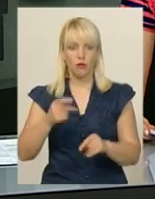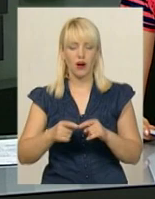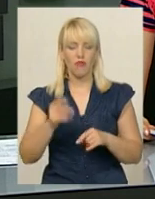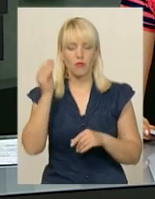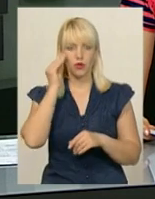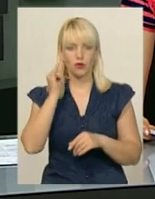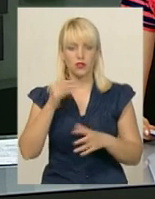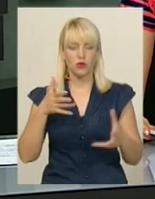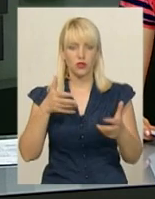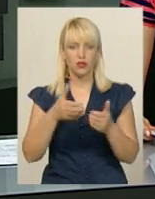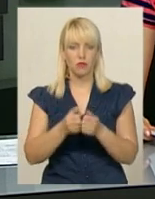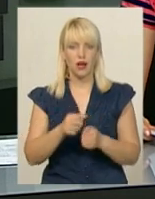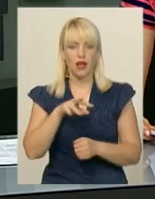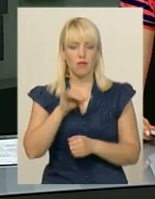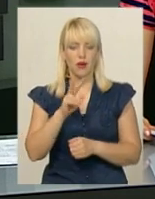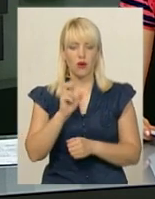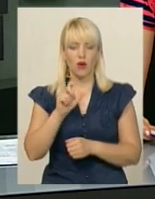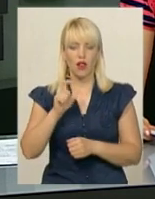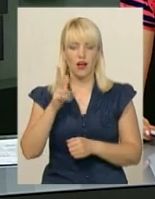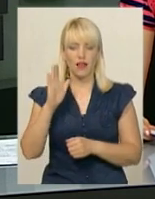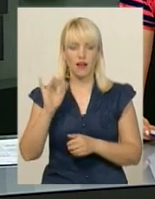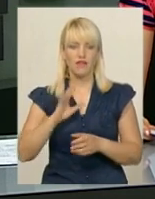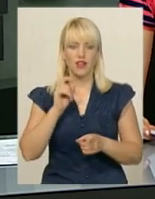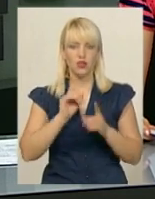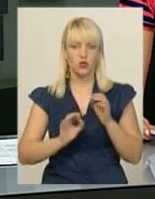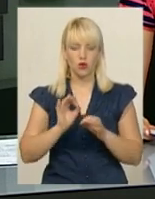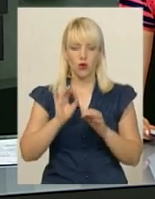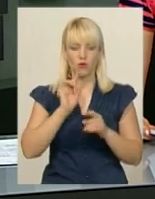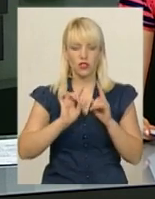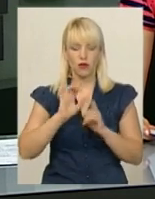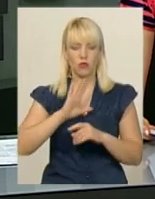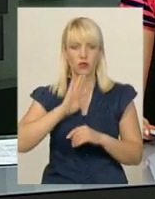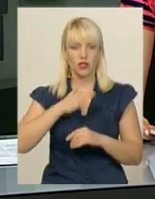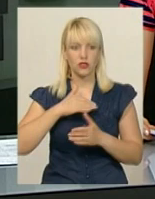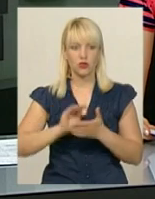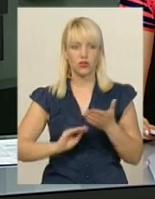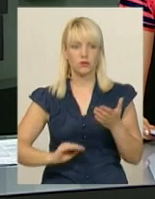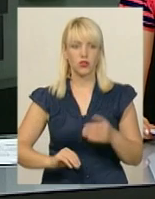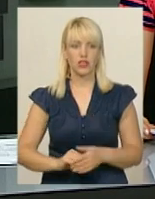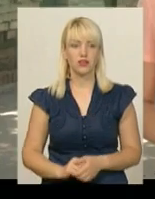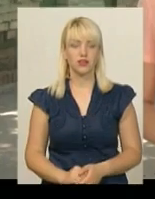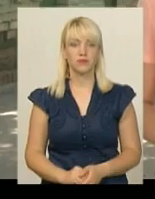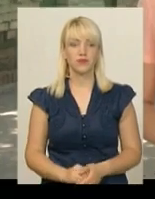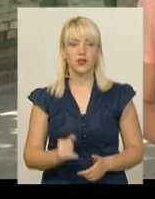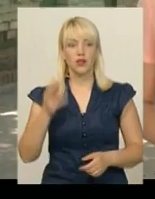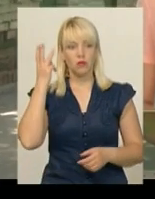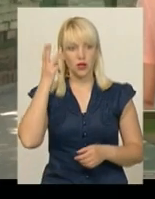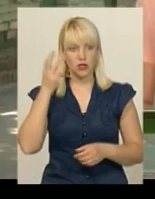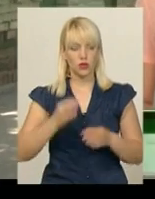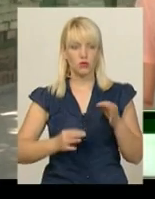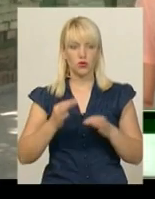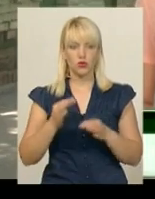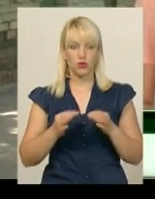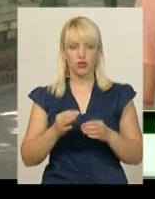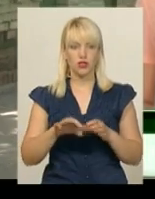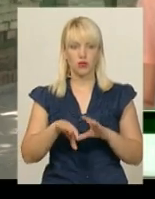ДТП Роману Миколаєву. На судовому засіданні була й наша Надія Драганчук. Подробиці дізнаємося від неї. У Хмельницькому міськрайонному